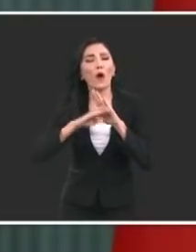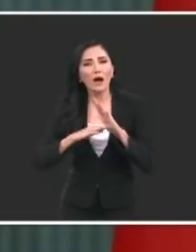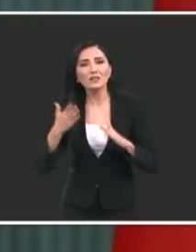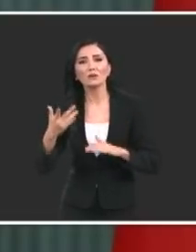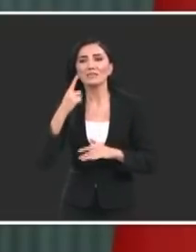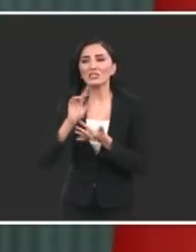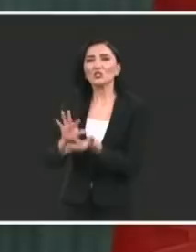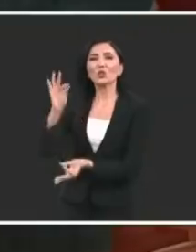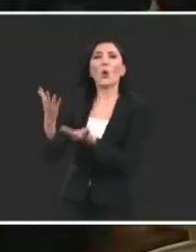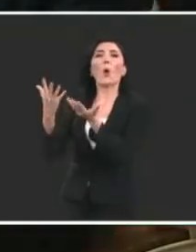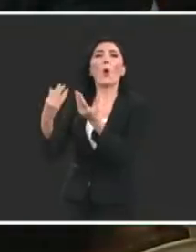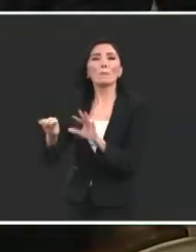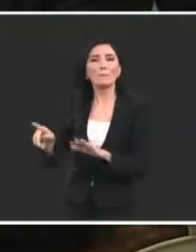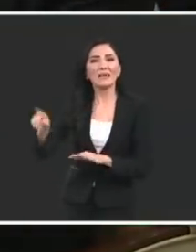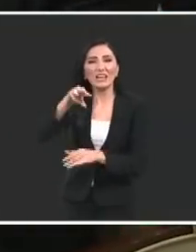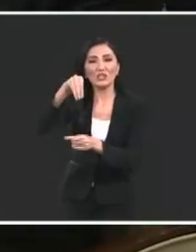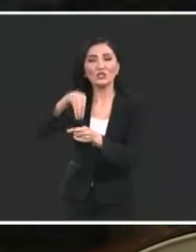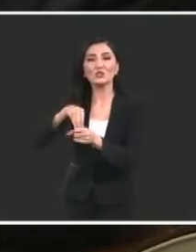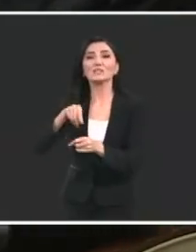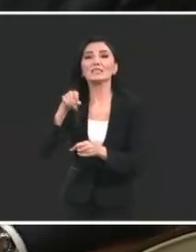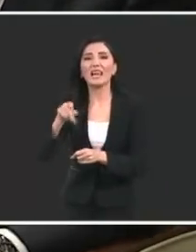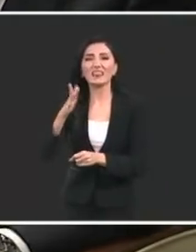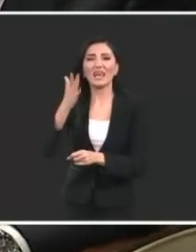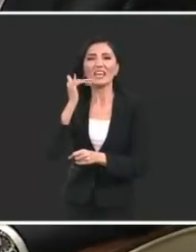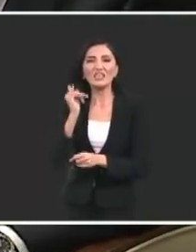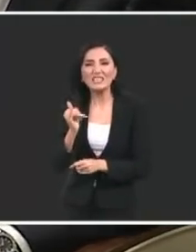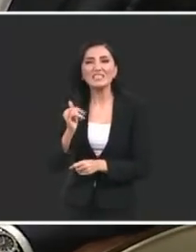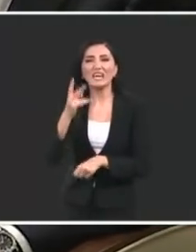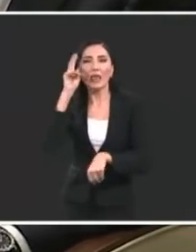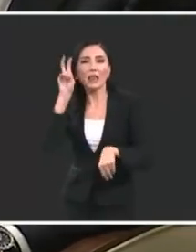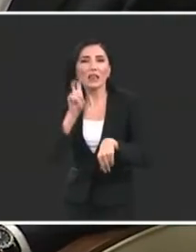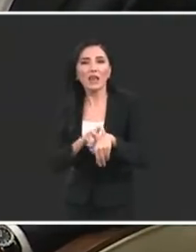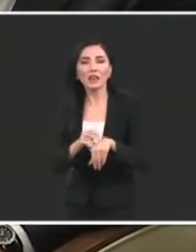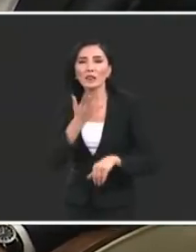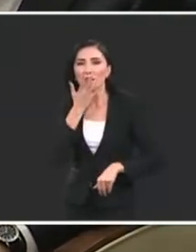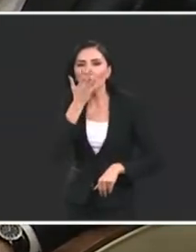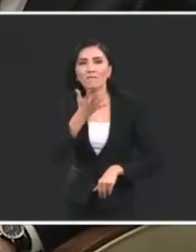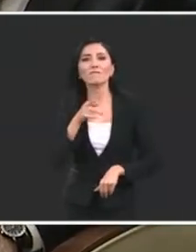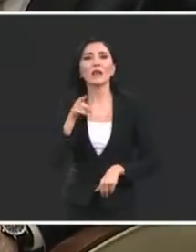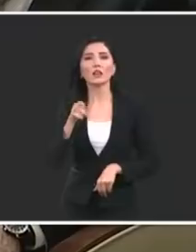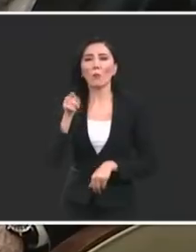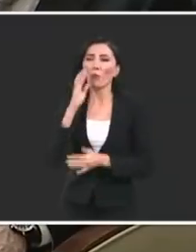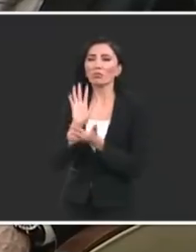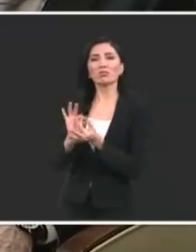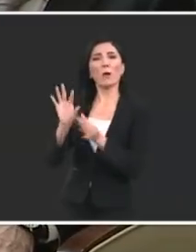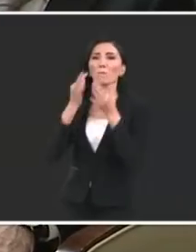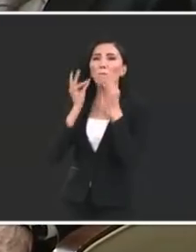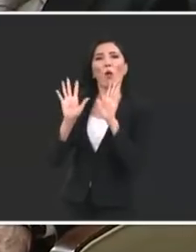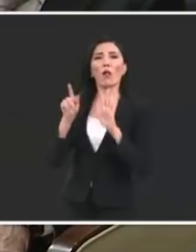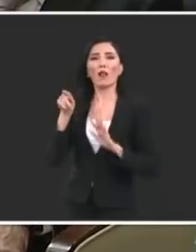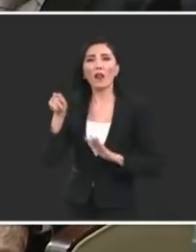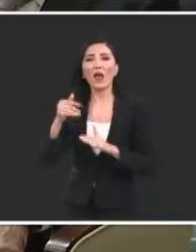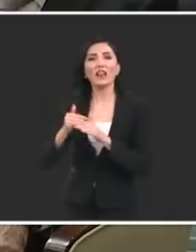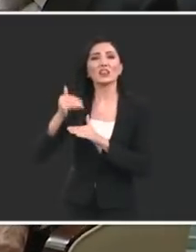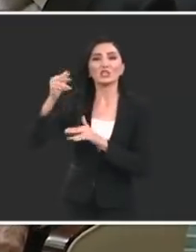Vizyon olmayanların işlerinde kikiri kini nefreti bu tarz davranışlarla